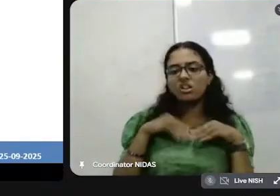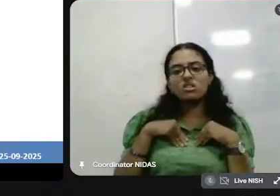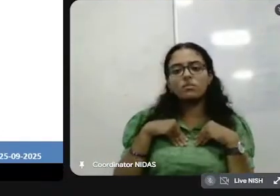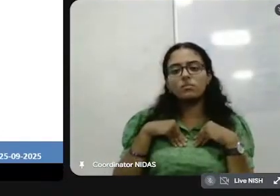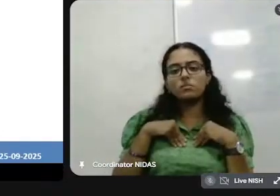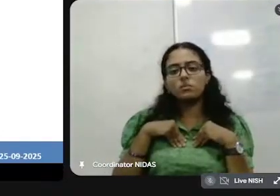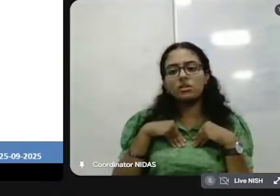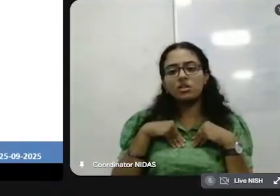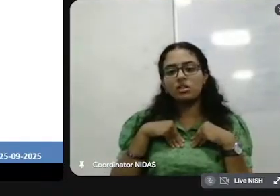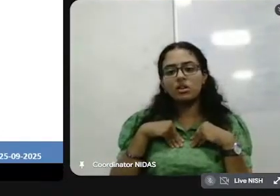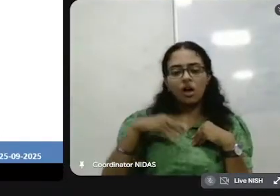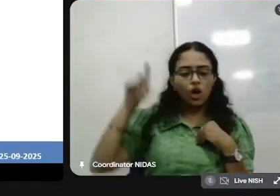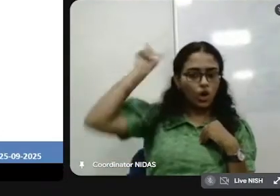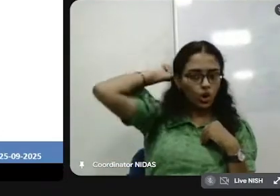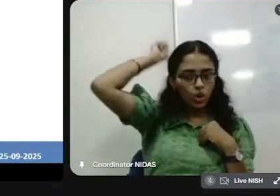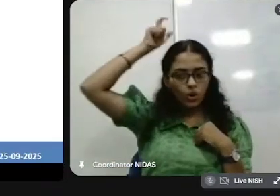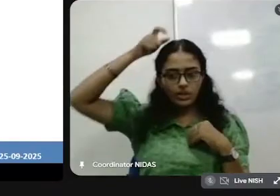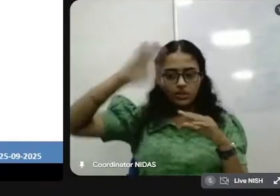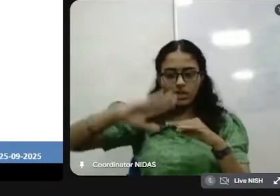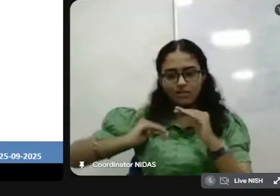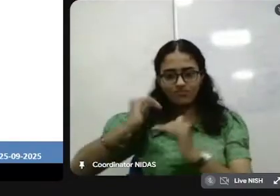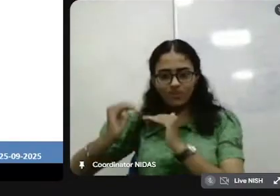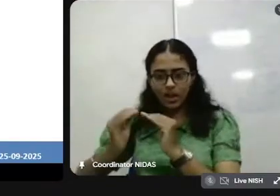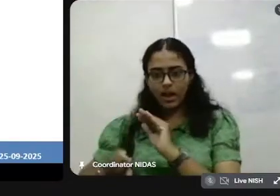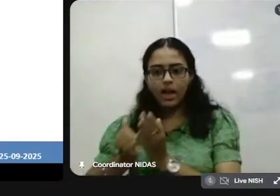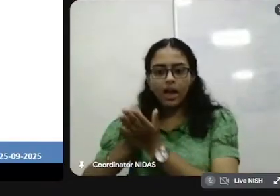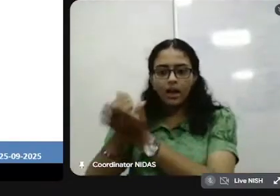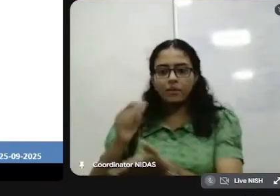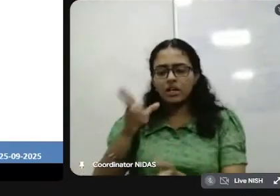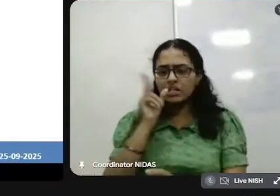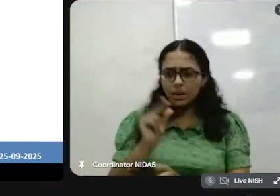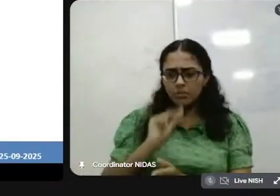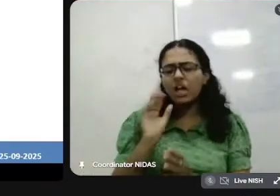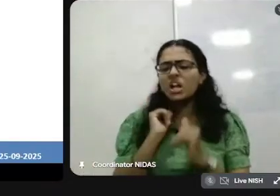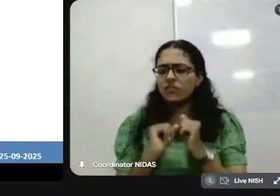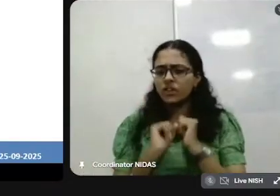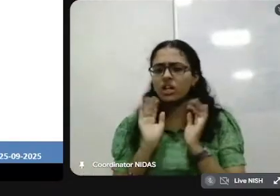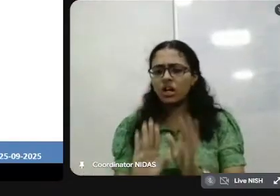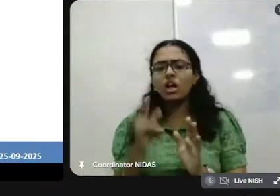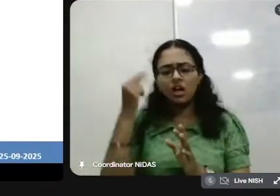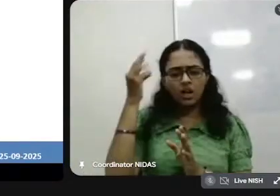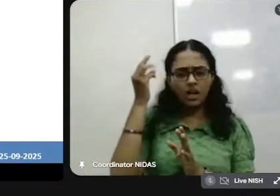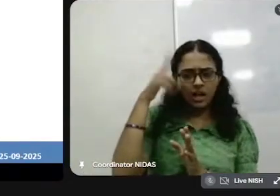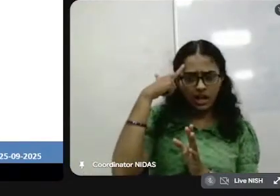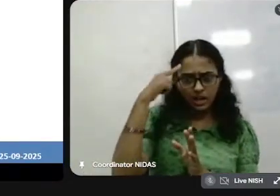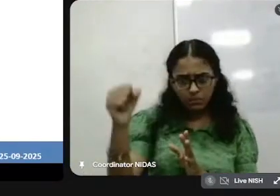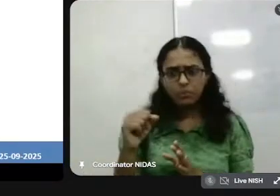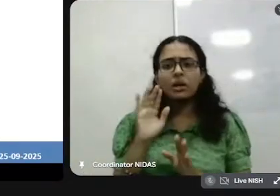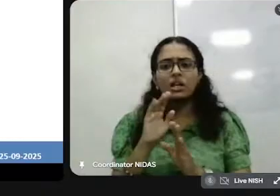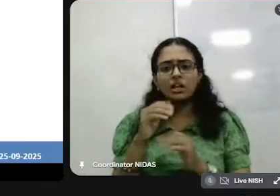പക്ഷെ ഞാൻ വാക്കിംഗ് സ്റ്റിക്ക് യൂസ് ചെയ്ത് നടക്കുവാണ്. എനിക്ക് വേറെ സംസാരിക്കാനുള്ള ബുദ്ധിമുട്ടുകളുണ്ട്, അല്ല ഓർമ്മയുടെ പ്രശ്നങ്ങളുണ്ട്, പക്ഷെ